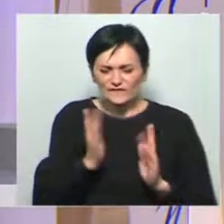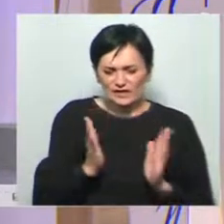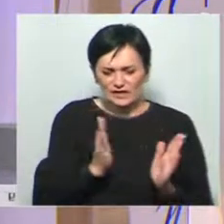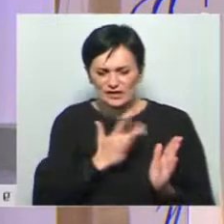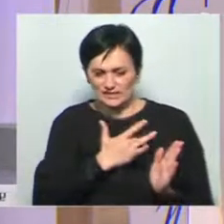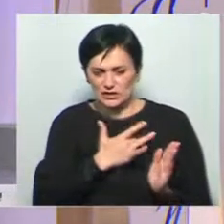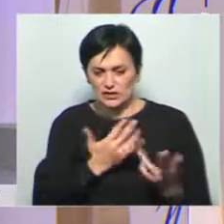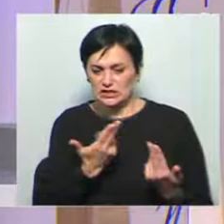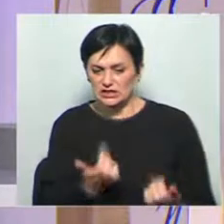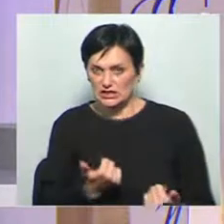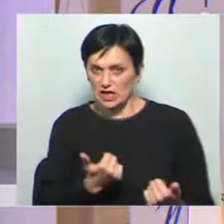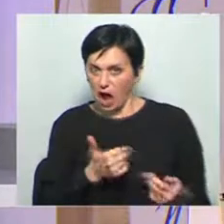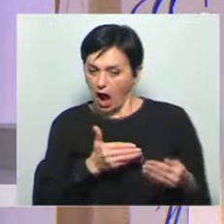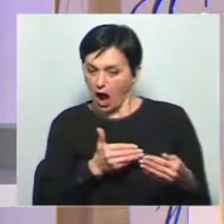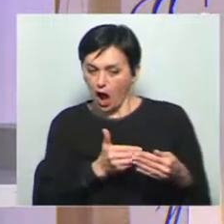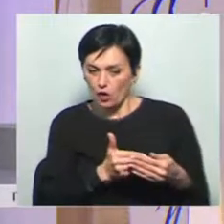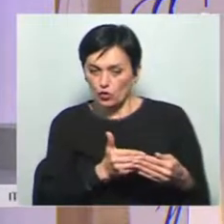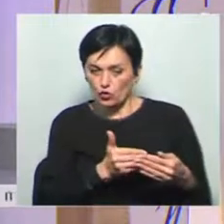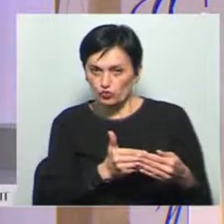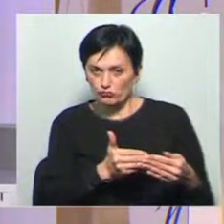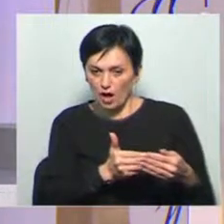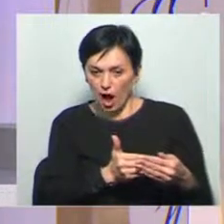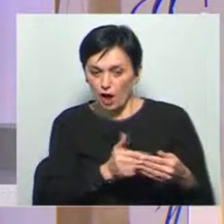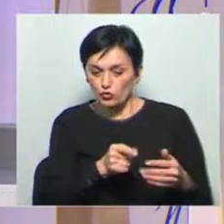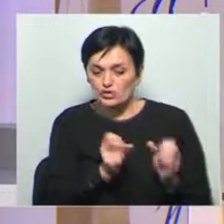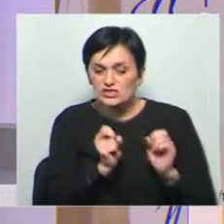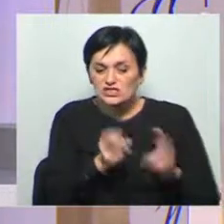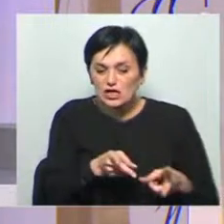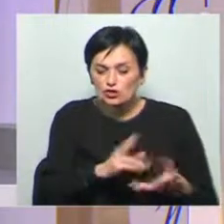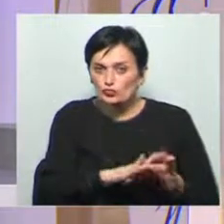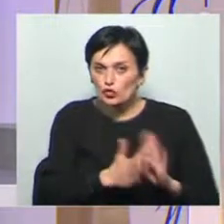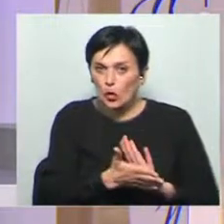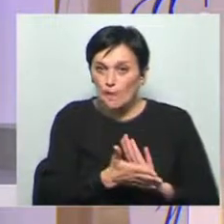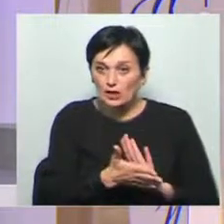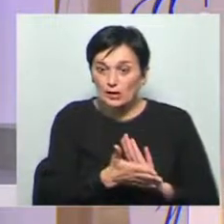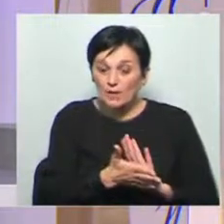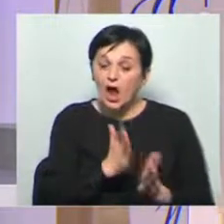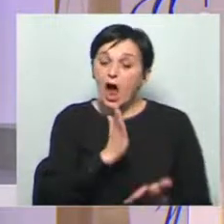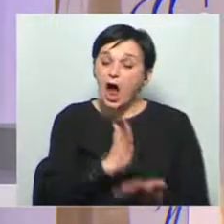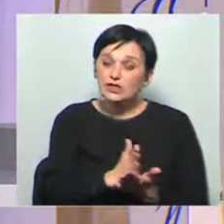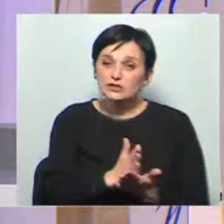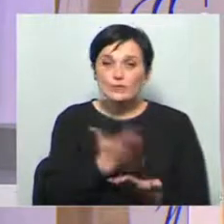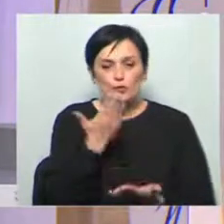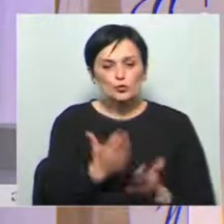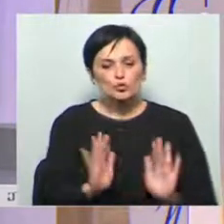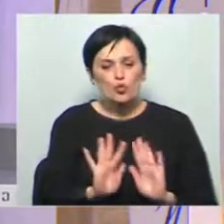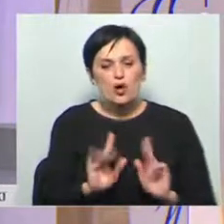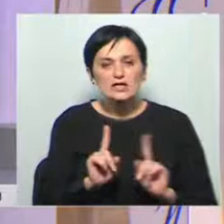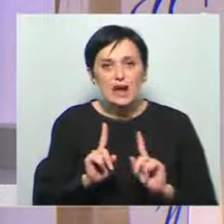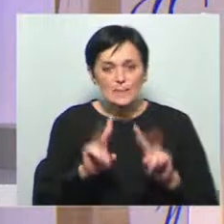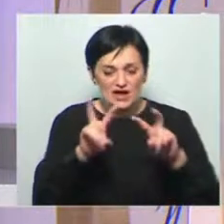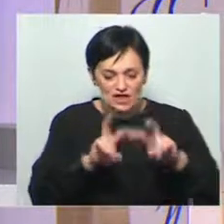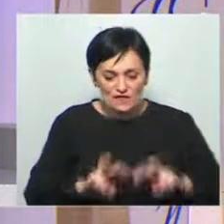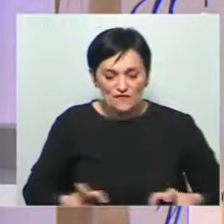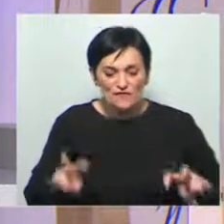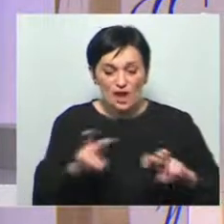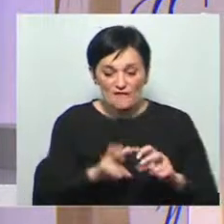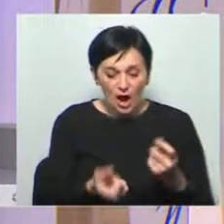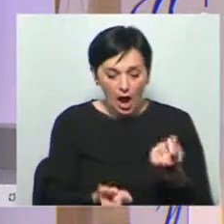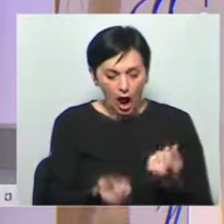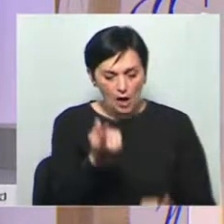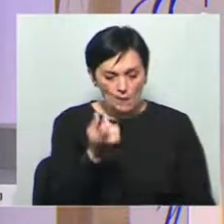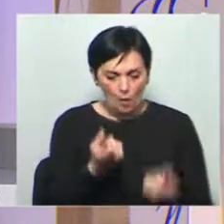რომ დიახ, ახლოს არის ეს საშიში მდგომარეობა და არსებობს თუ არა რაიმე კვლევა, რომელიც